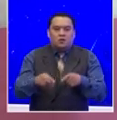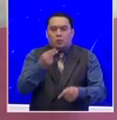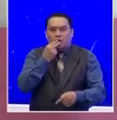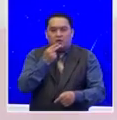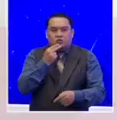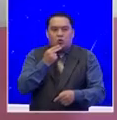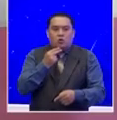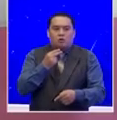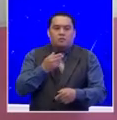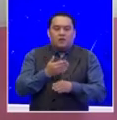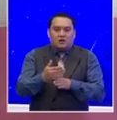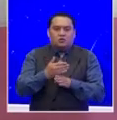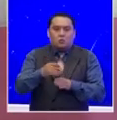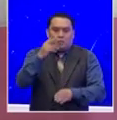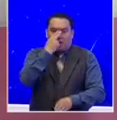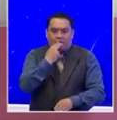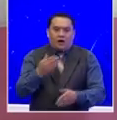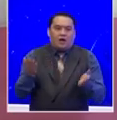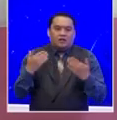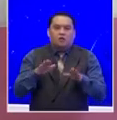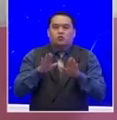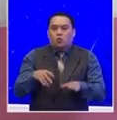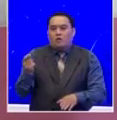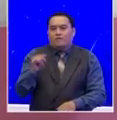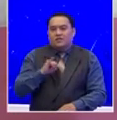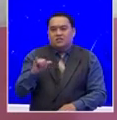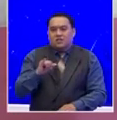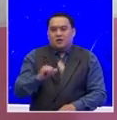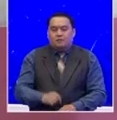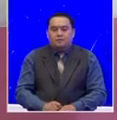перекусываю. Сейчас уже потихоньку привыкаю. Отдыхаем только по воскресеньям.